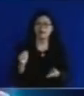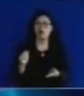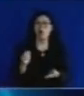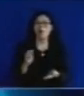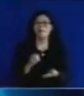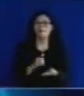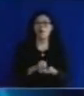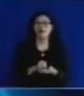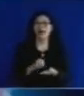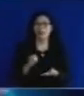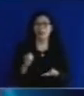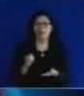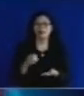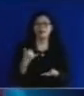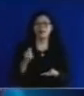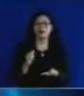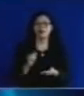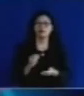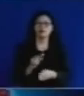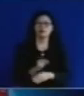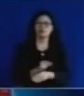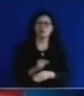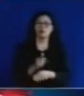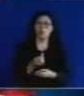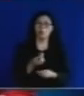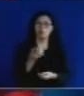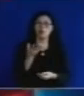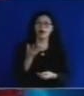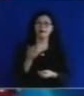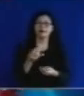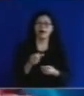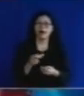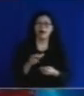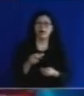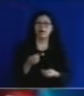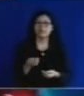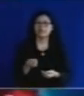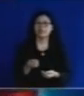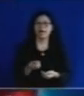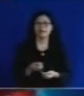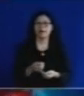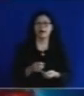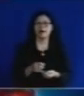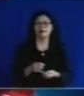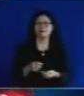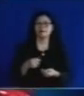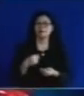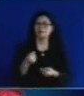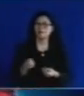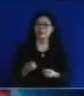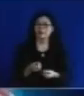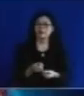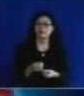permodalan yang bunganya ringan, yaitu bunga 7% dari angka 5 juta sampai